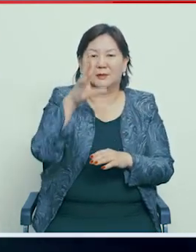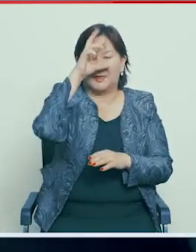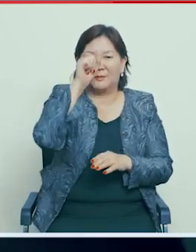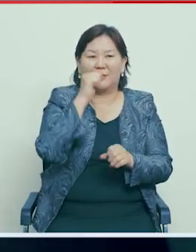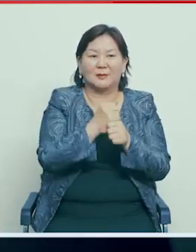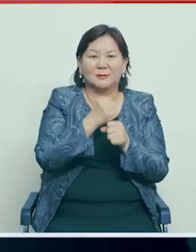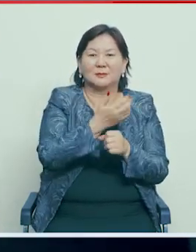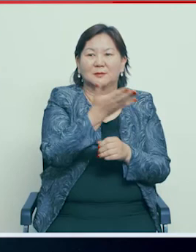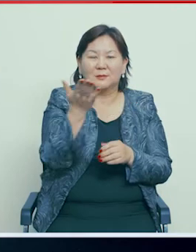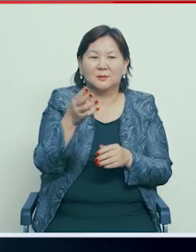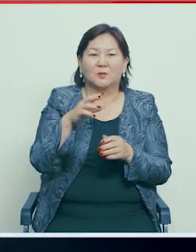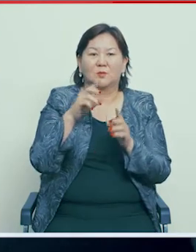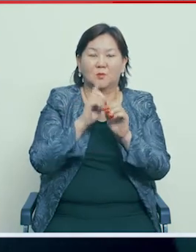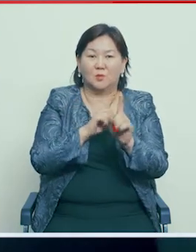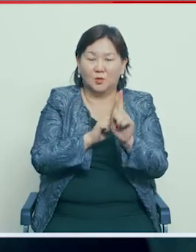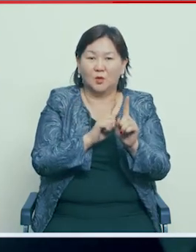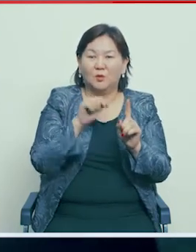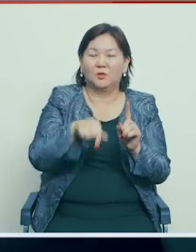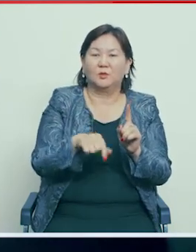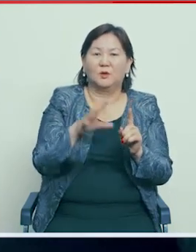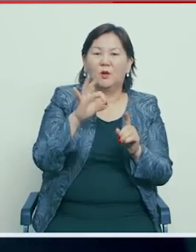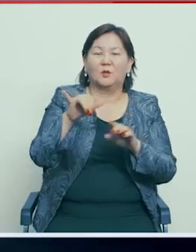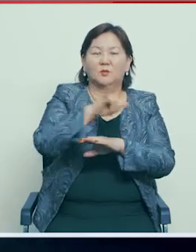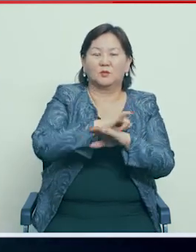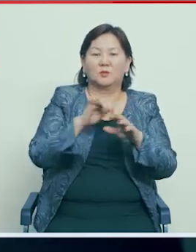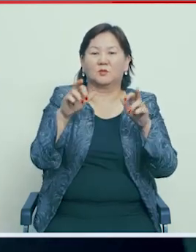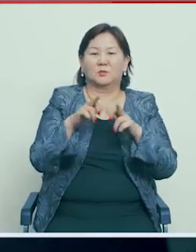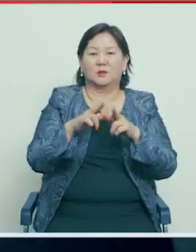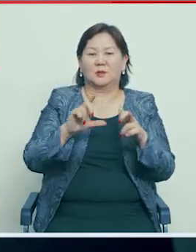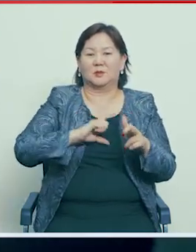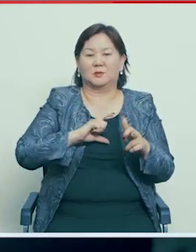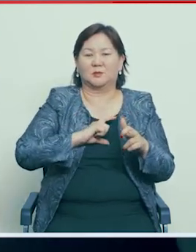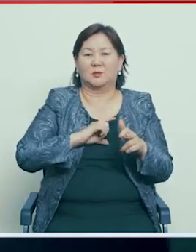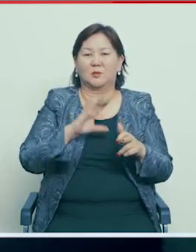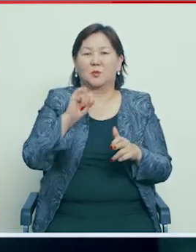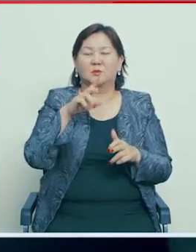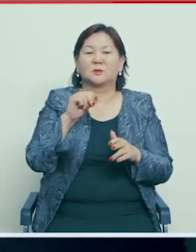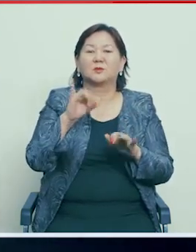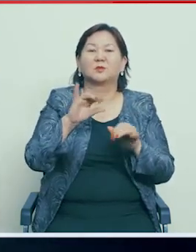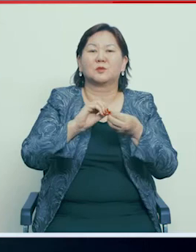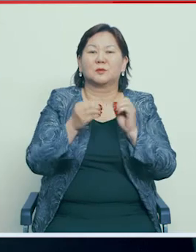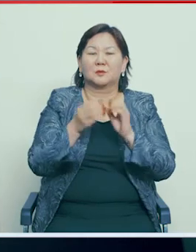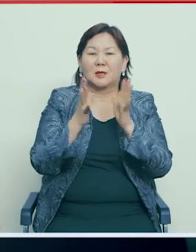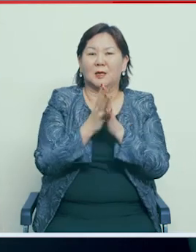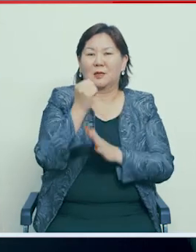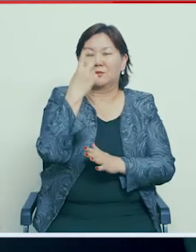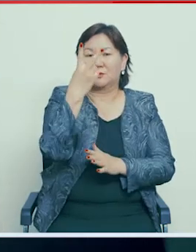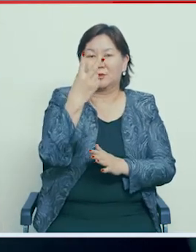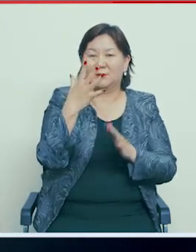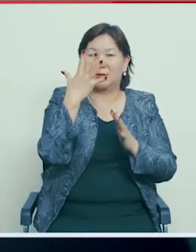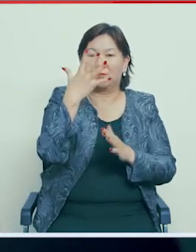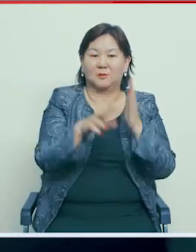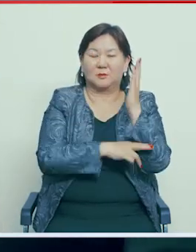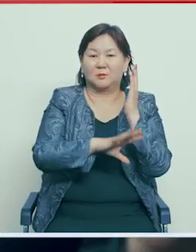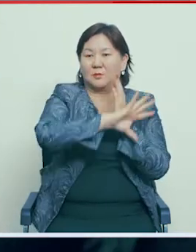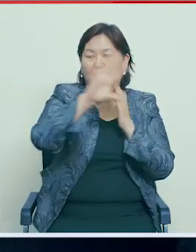явуулаад за тэрний мөрөөр өнөөдөр одоо олон улсын хөгжлийн бэрхшээлтэй иргэдийн өдрийг угтаад юу хийж байгаа вэ гэхээр энэ 12 сарын 5-ны өдөр